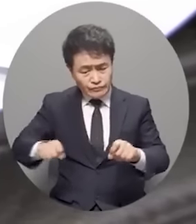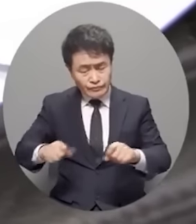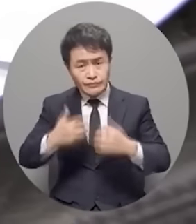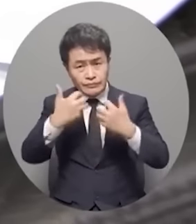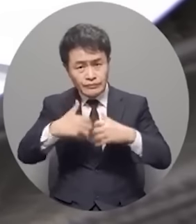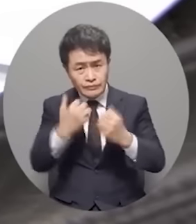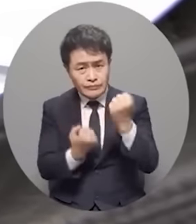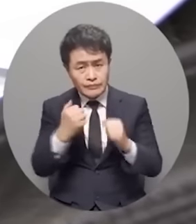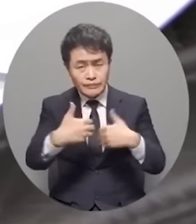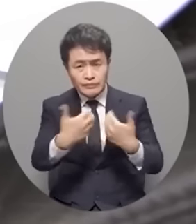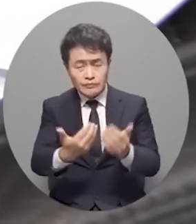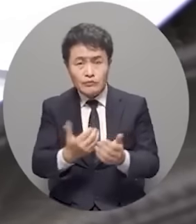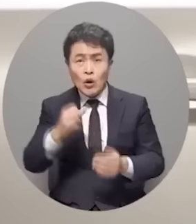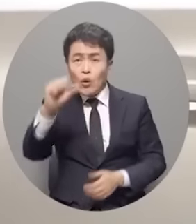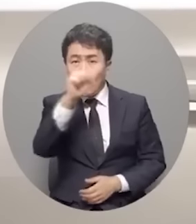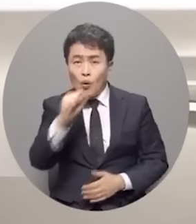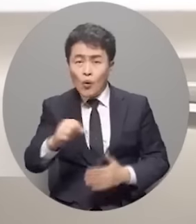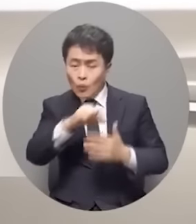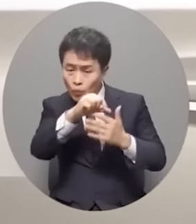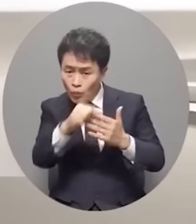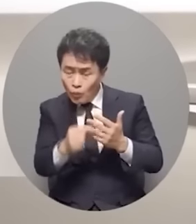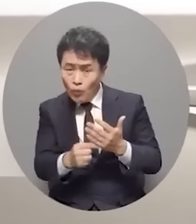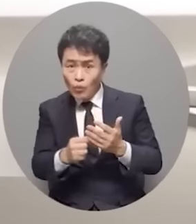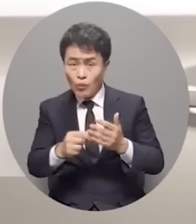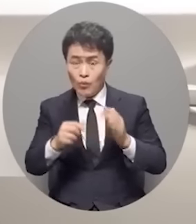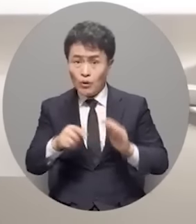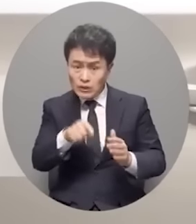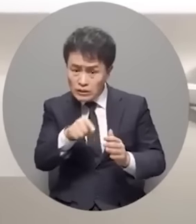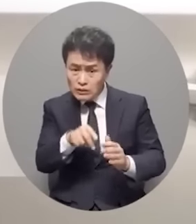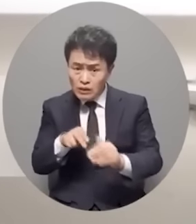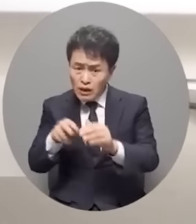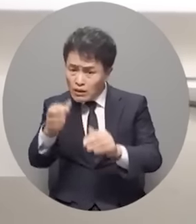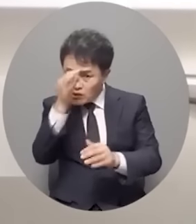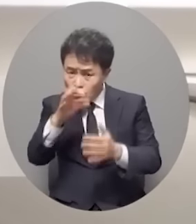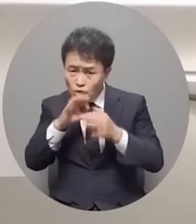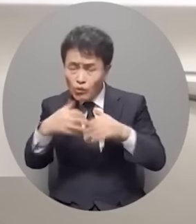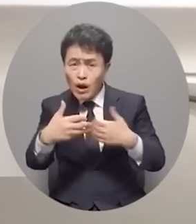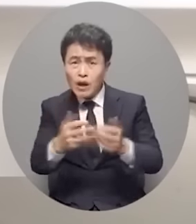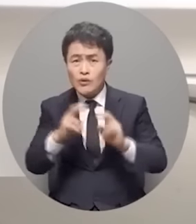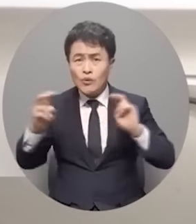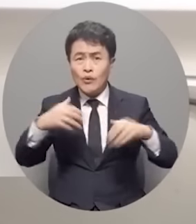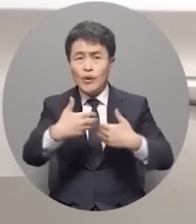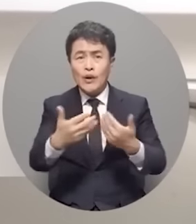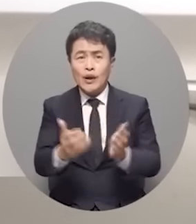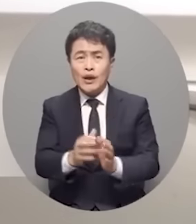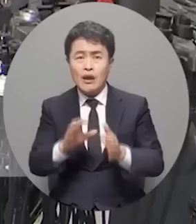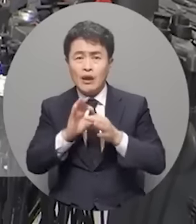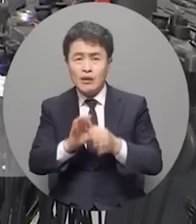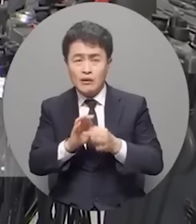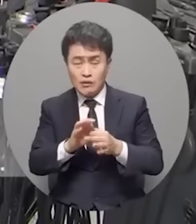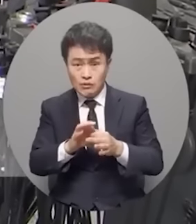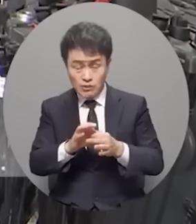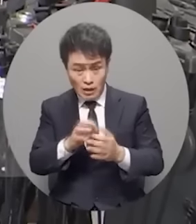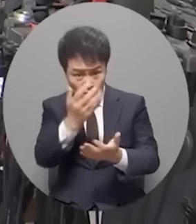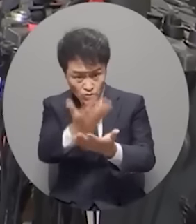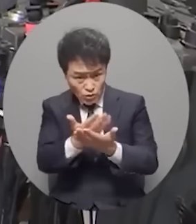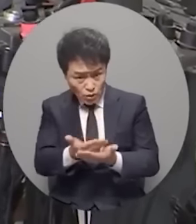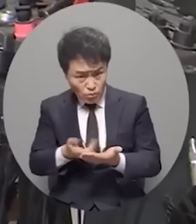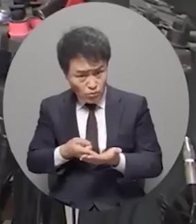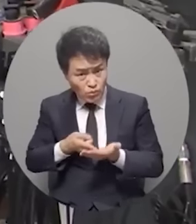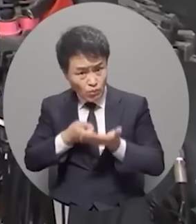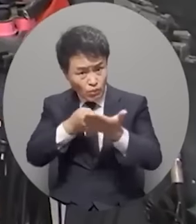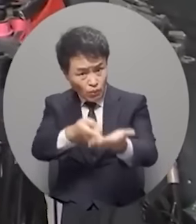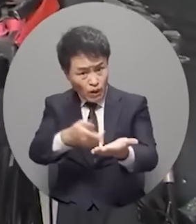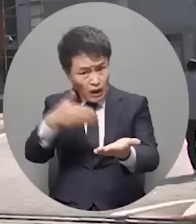핵심 소프트웨어인데 차량 제조사가 기술 보안 사항이라며 ECU 소스 코드를 공개하지 않아 조사에 한계가